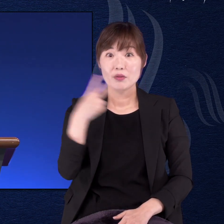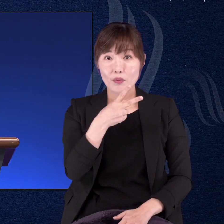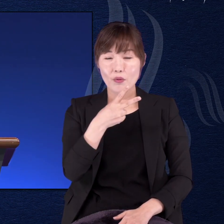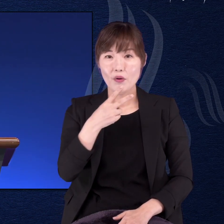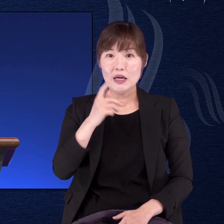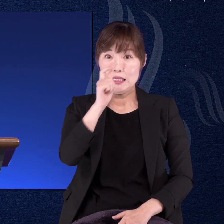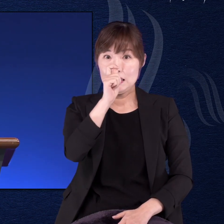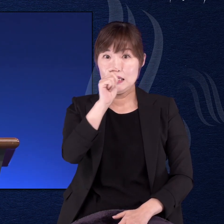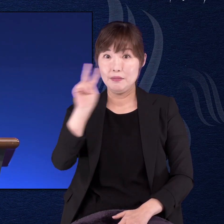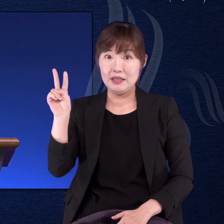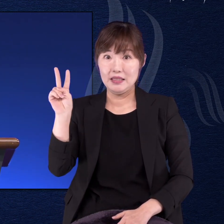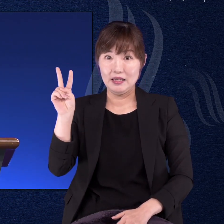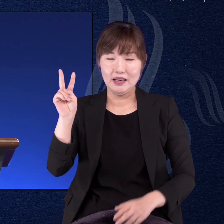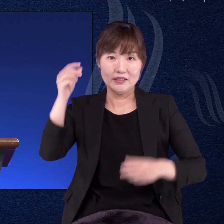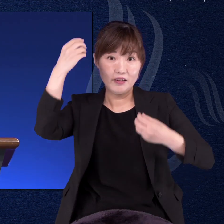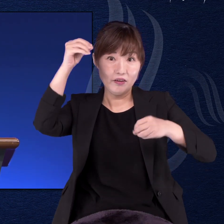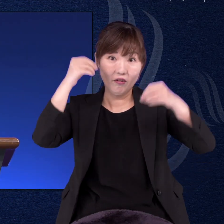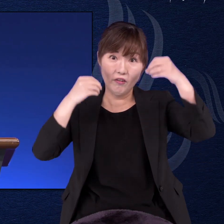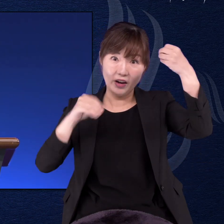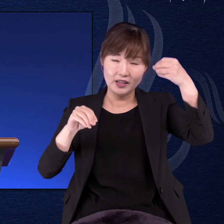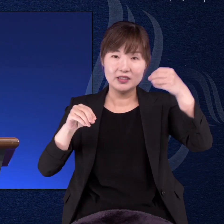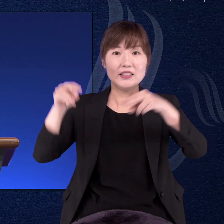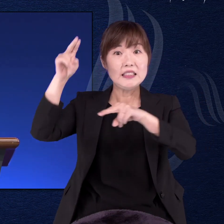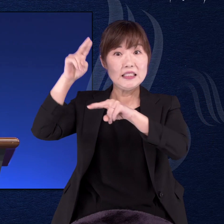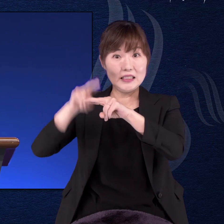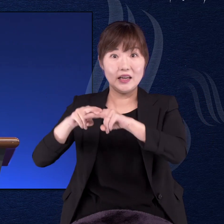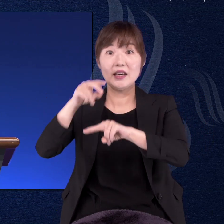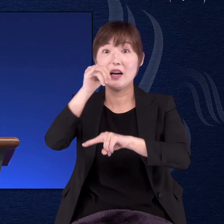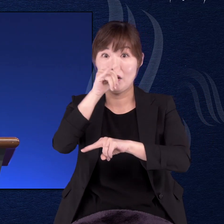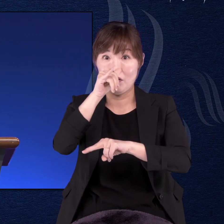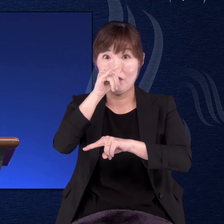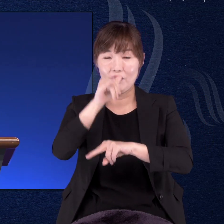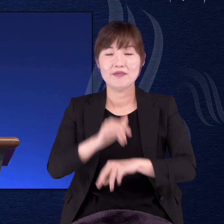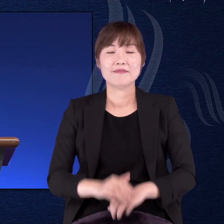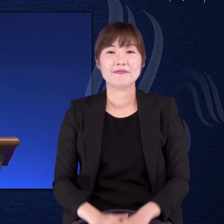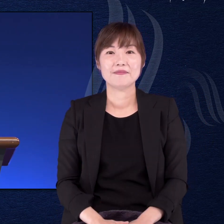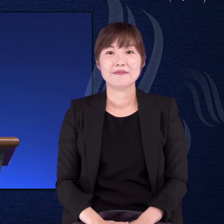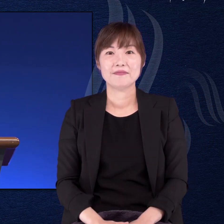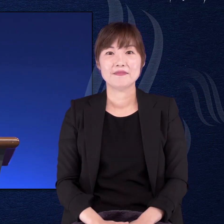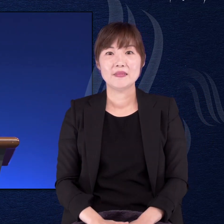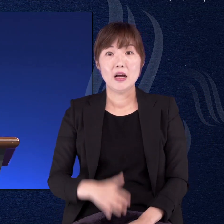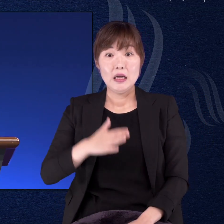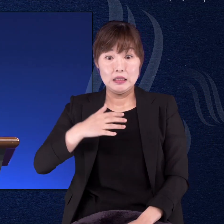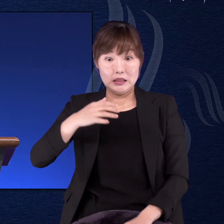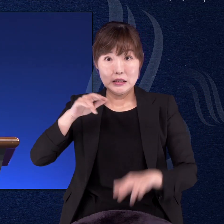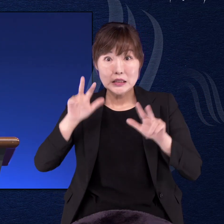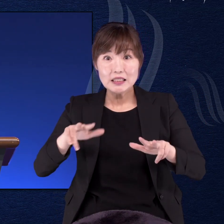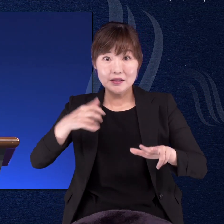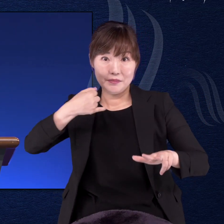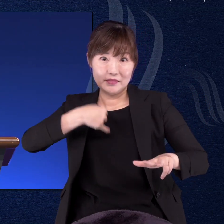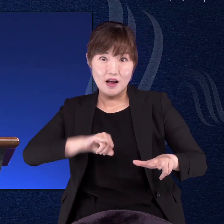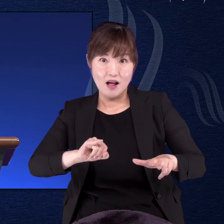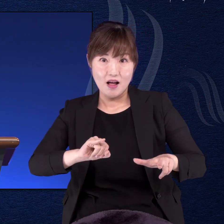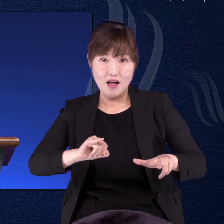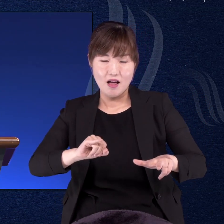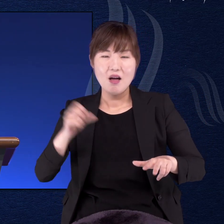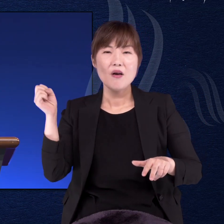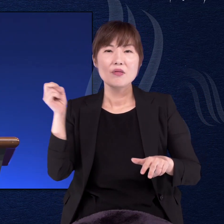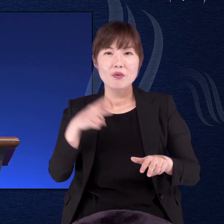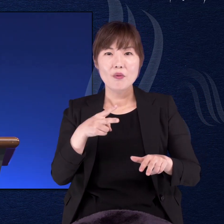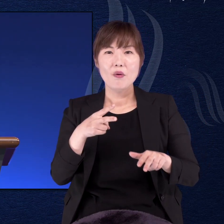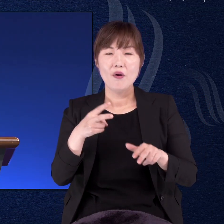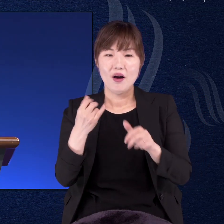연예인으로서 또 활동하는 자리가 있고요. 또 아직 딸로 또 며느리의 자리가